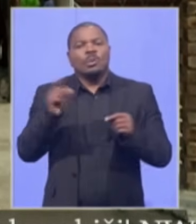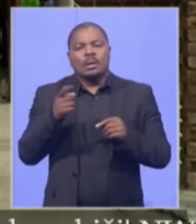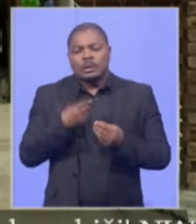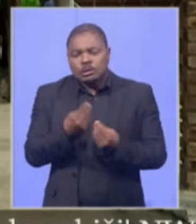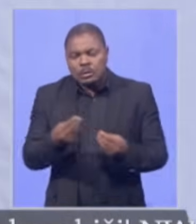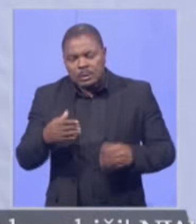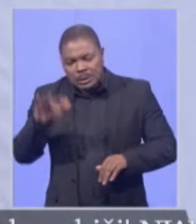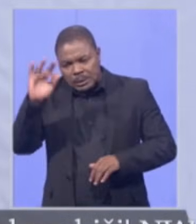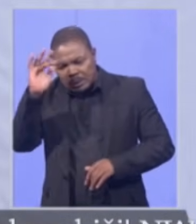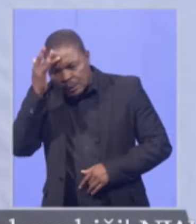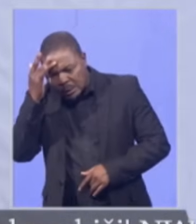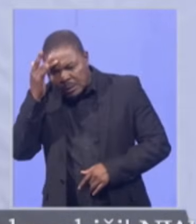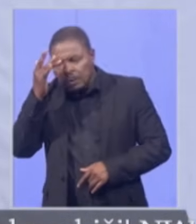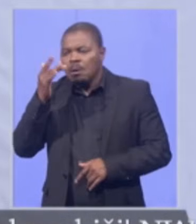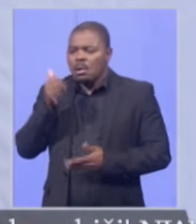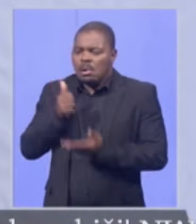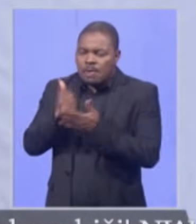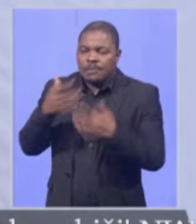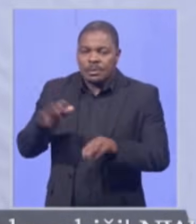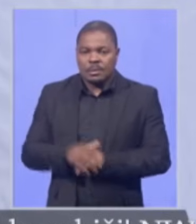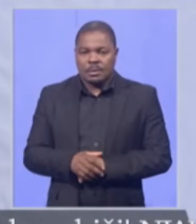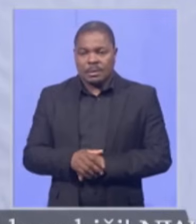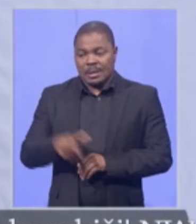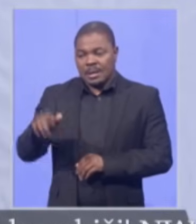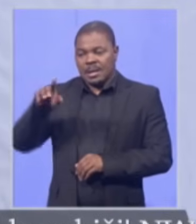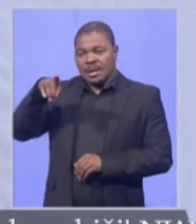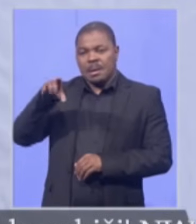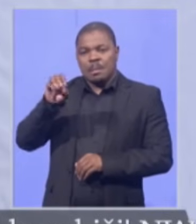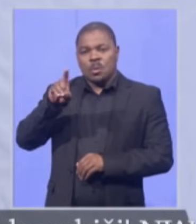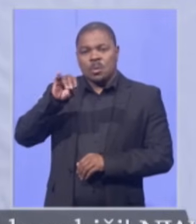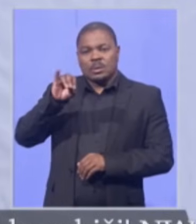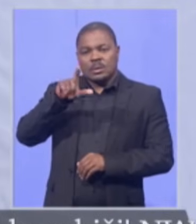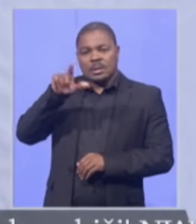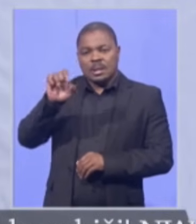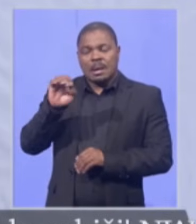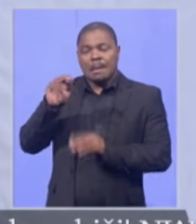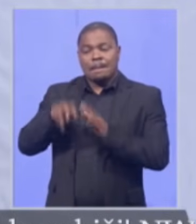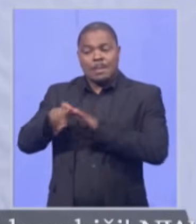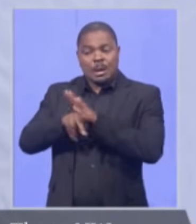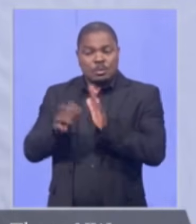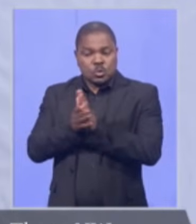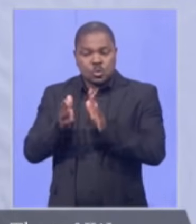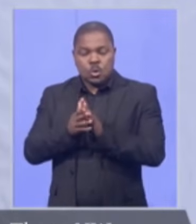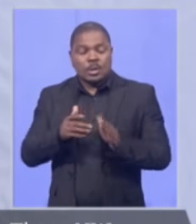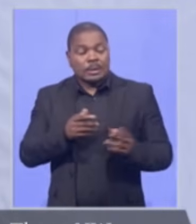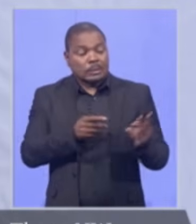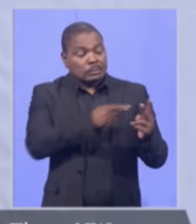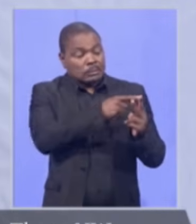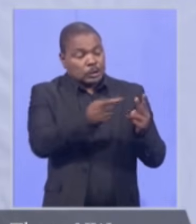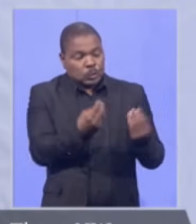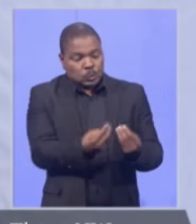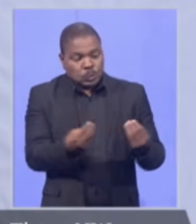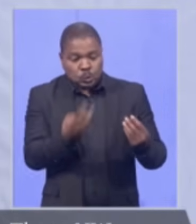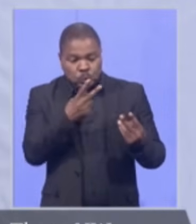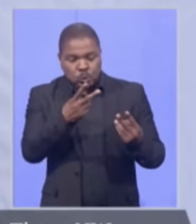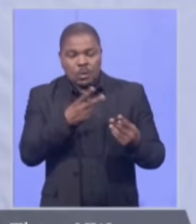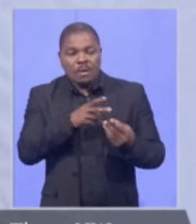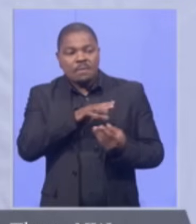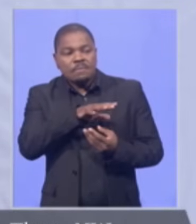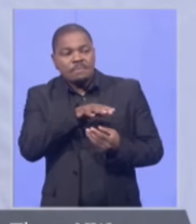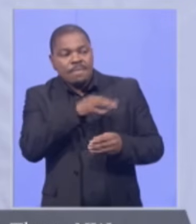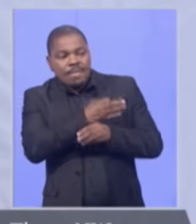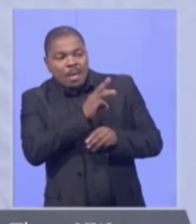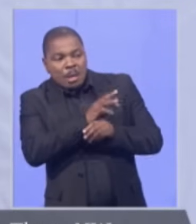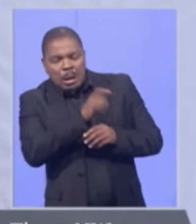go lwala. Go gwa ka ko sekolong sa GJ Podile Primary School o lekile go ikgolaganya le batsadi ba bana ba babedi ba eleng gore ba neng ba